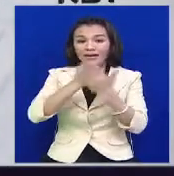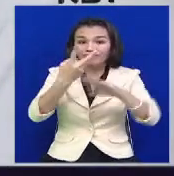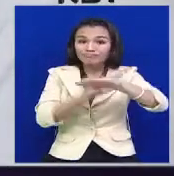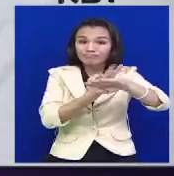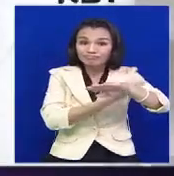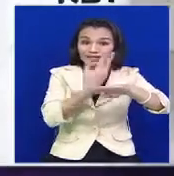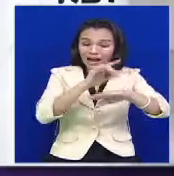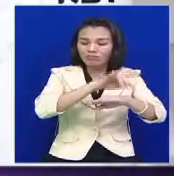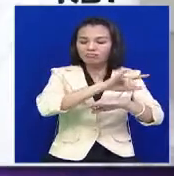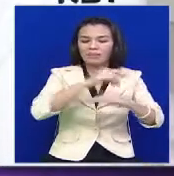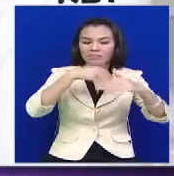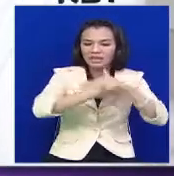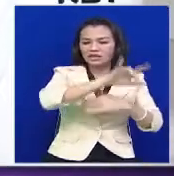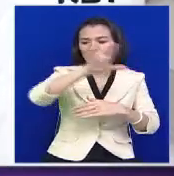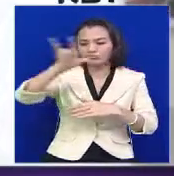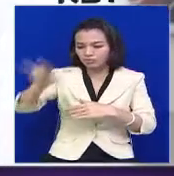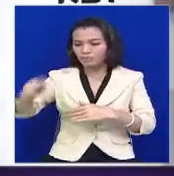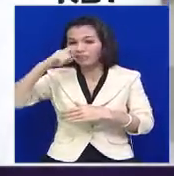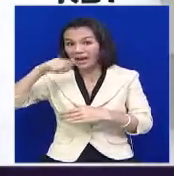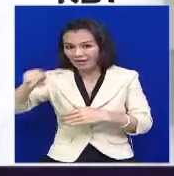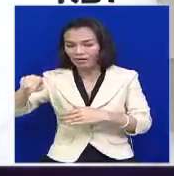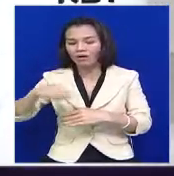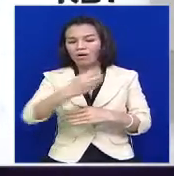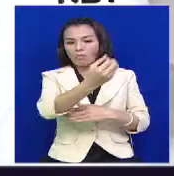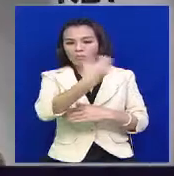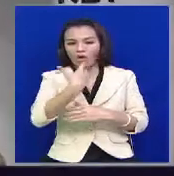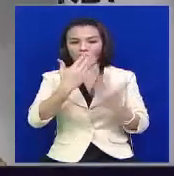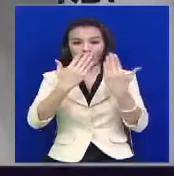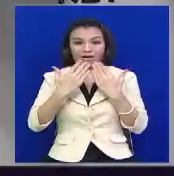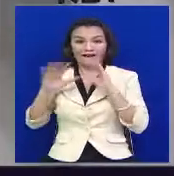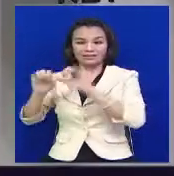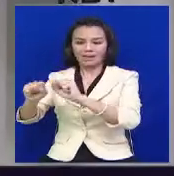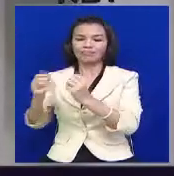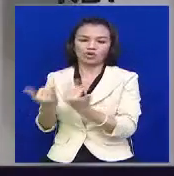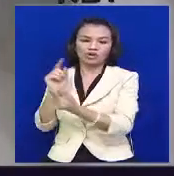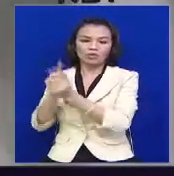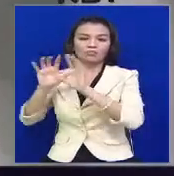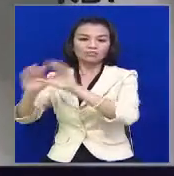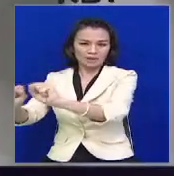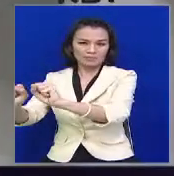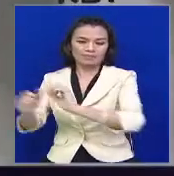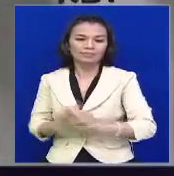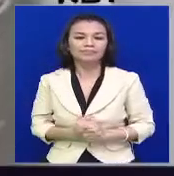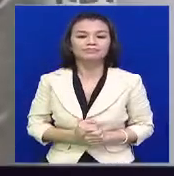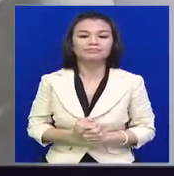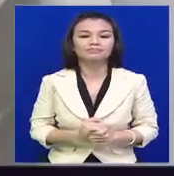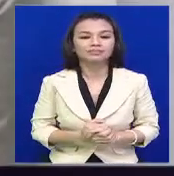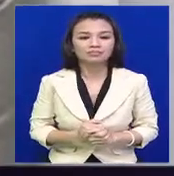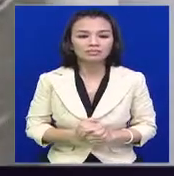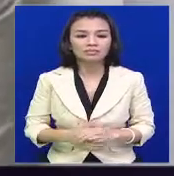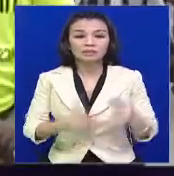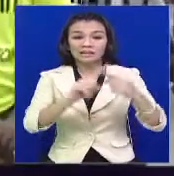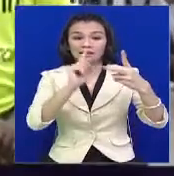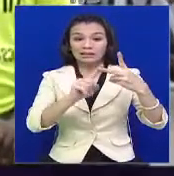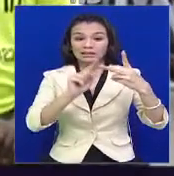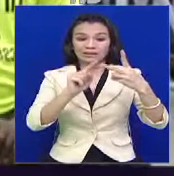นิวซีแลนด์ประจำประเทศไทยนะครับได้เข้าขอบคุณทางด้านถุงเจ้าหน้าที่ของไทยในความร่วมมือครั้งนี้ด้วยส่วนอีก 2คดีนะครับเป็น